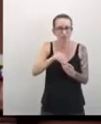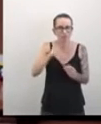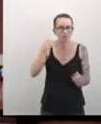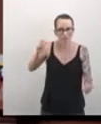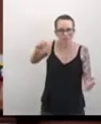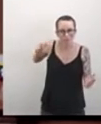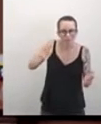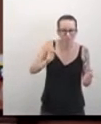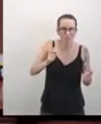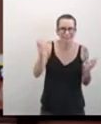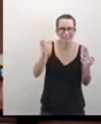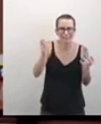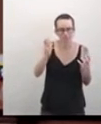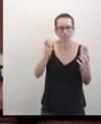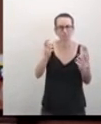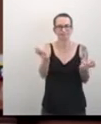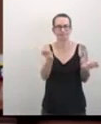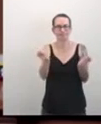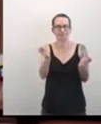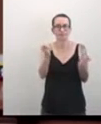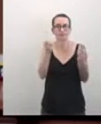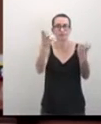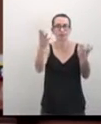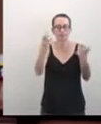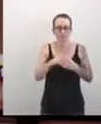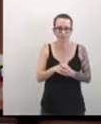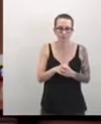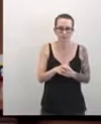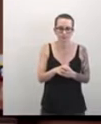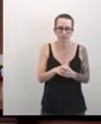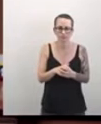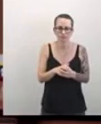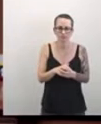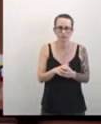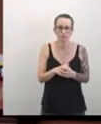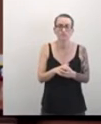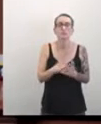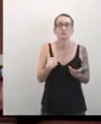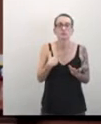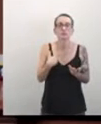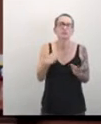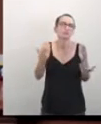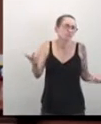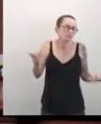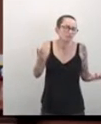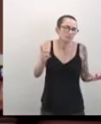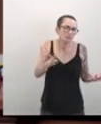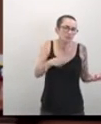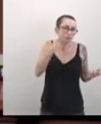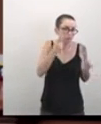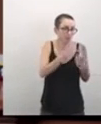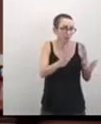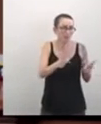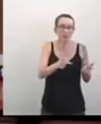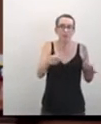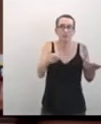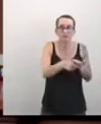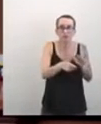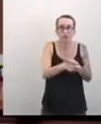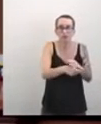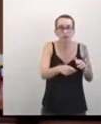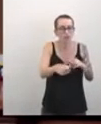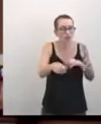planification, à notre ambition de planification écologique. Notre emprunt nécessaire pour la ville, pour financer nos